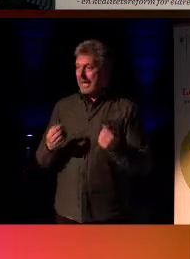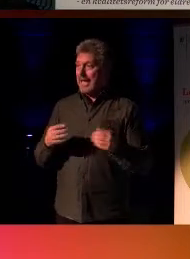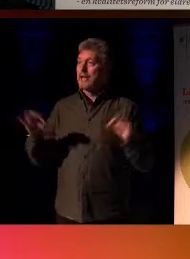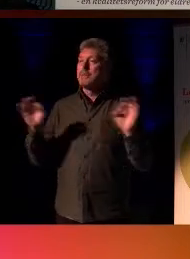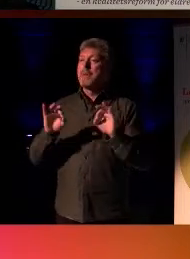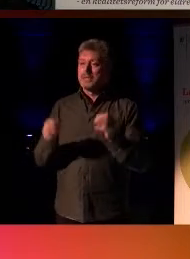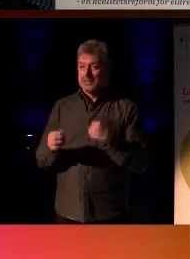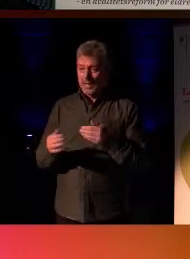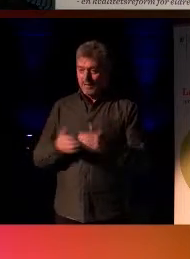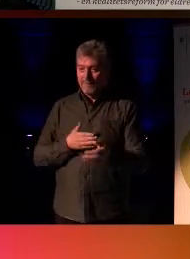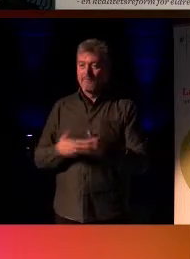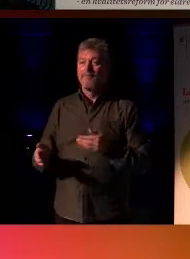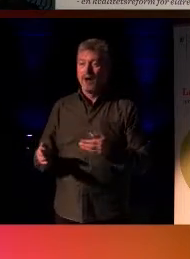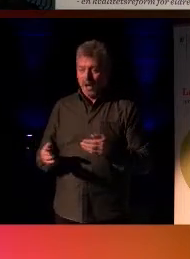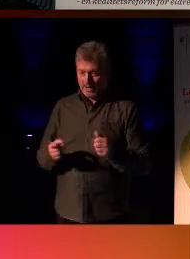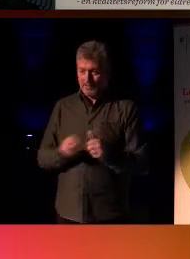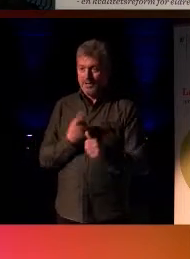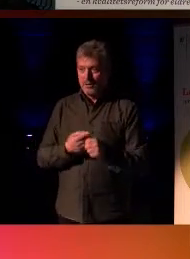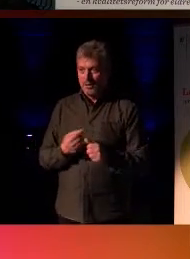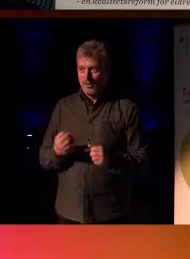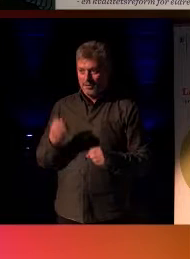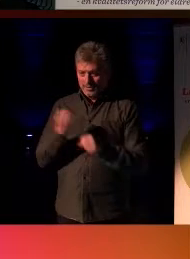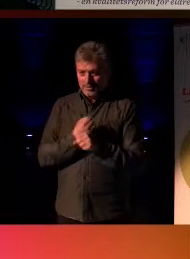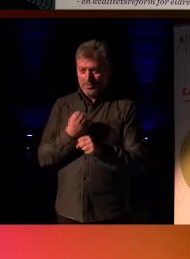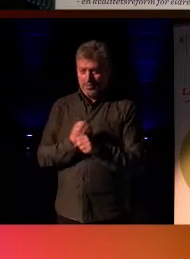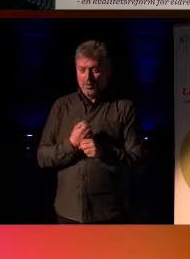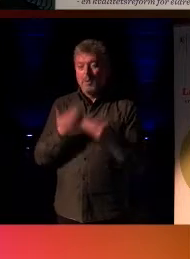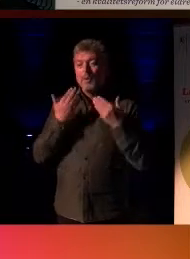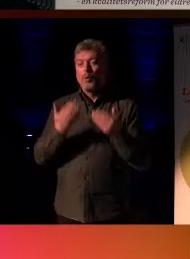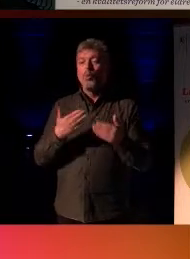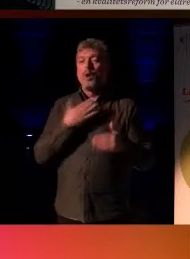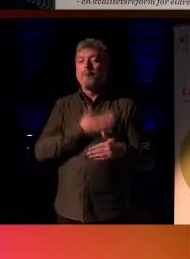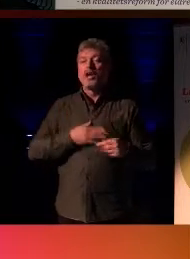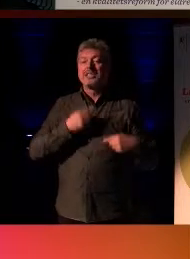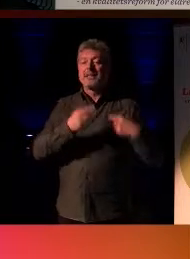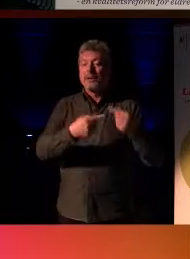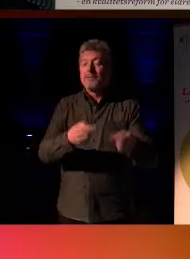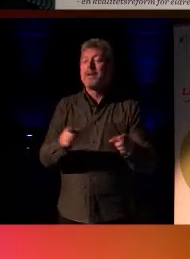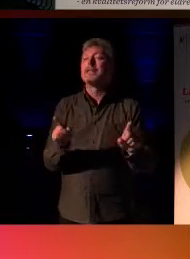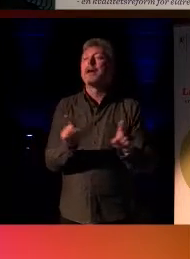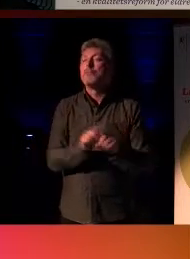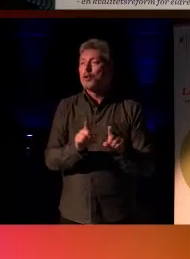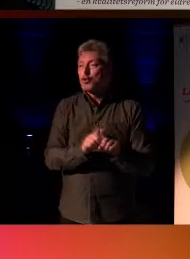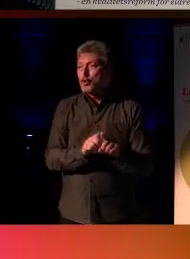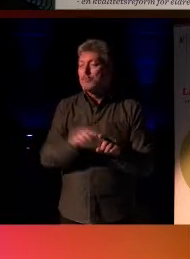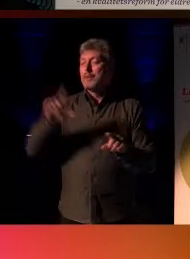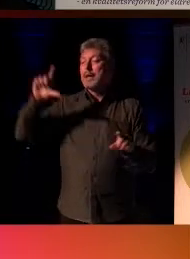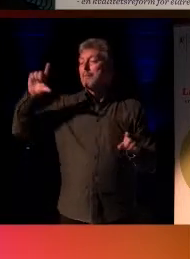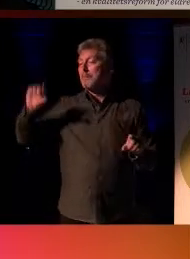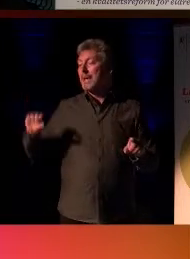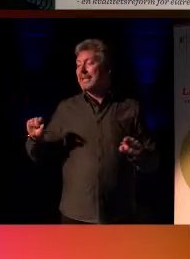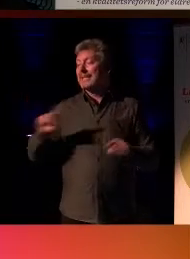prioritering å arbeide med gode pasientforløp. Men da blir det mindre tid til annet legearbeid.